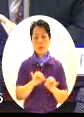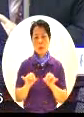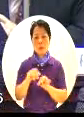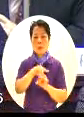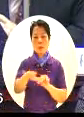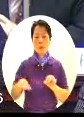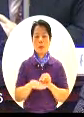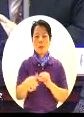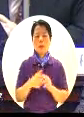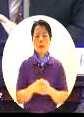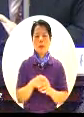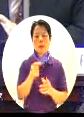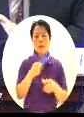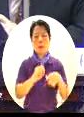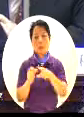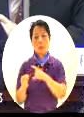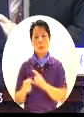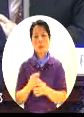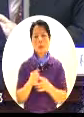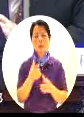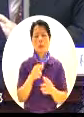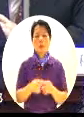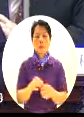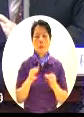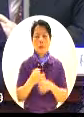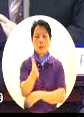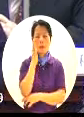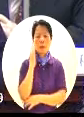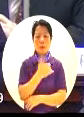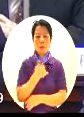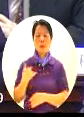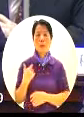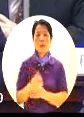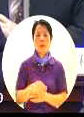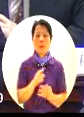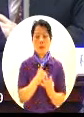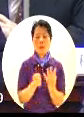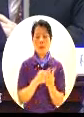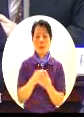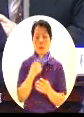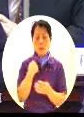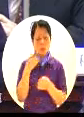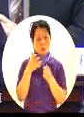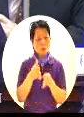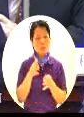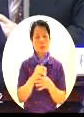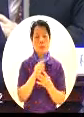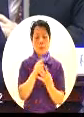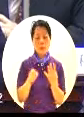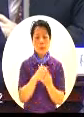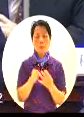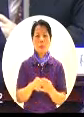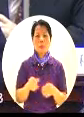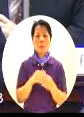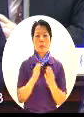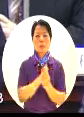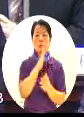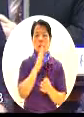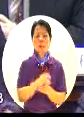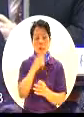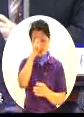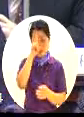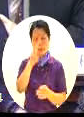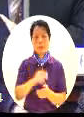啊、营业额、财政能力啊，我感觉我们这个部分特别多是非常期